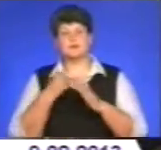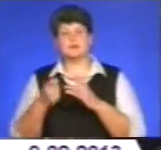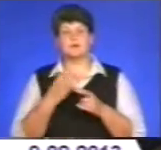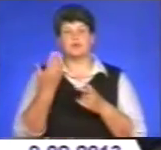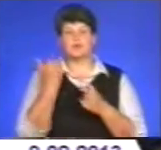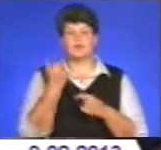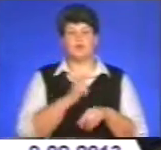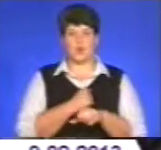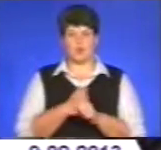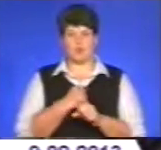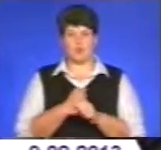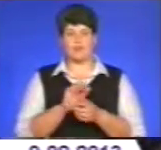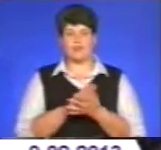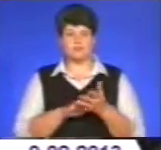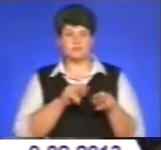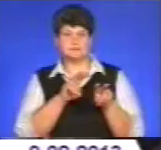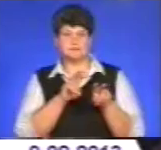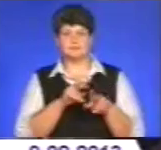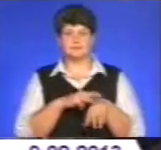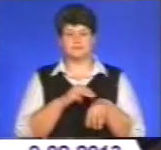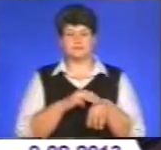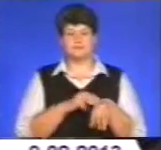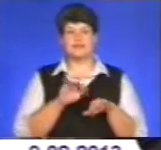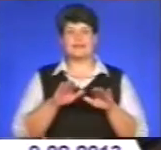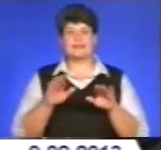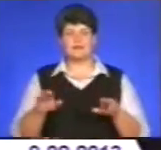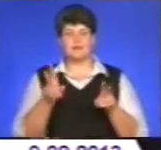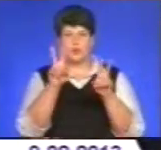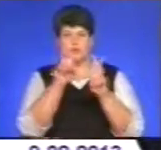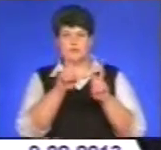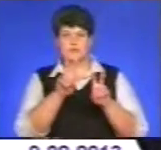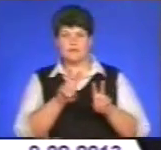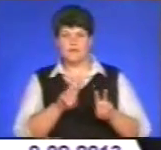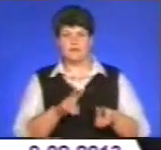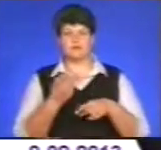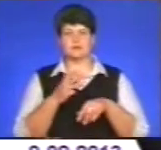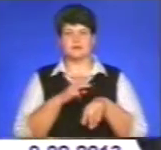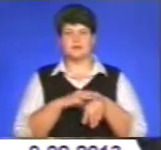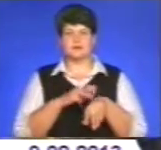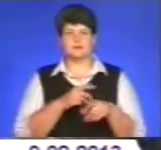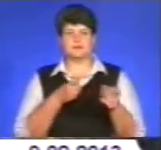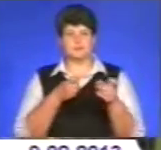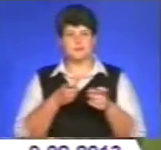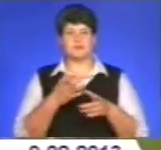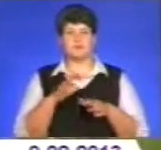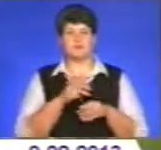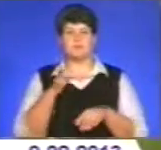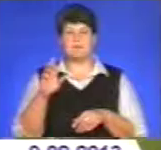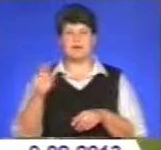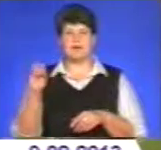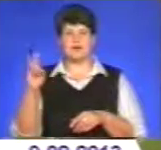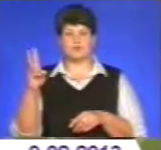їхню роботу. Далі під пильним наглядом співробітників міліції діти роздивлялися міліцейське бойове спорядження. Беркутівці продемонстрували